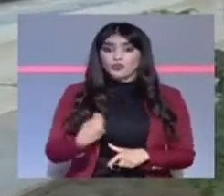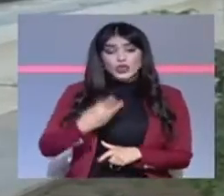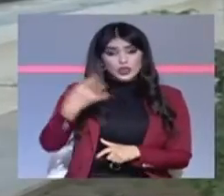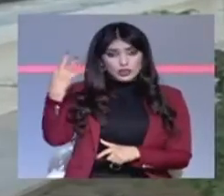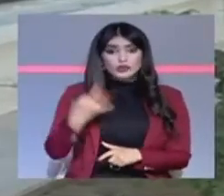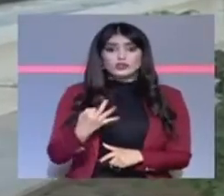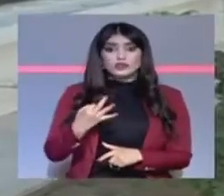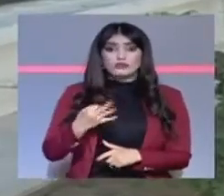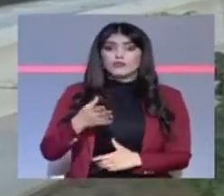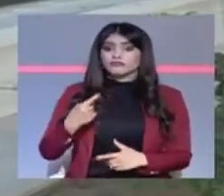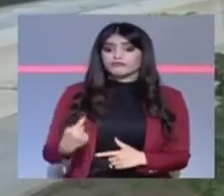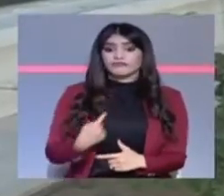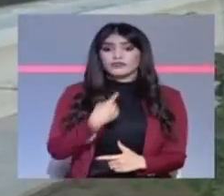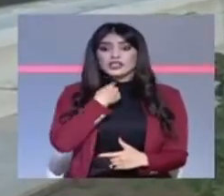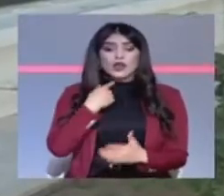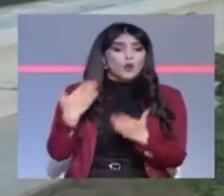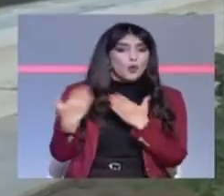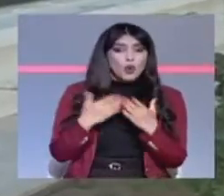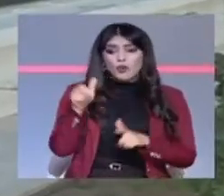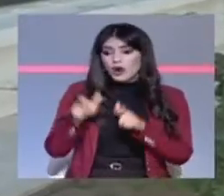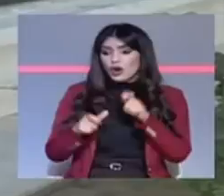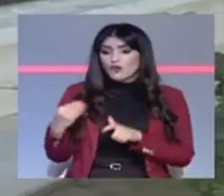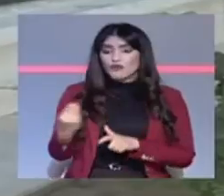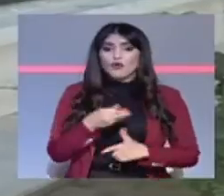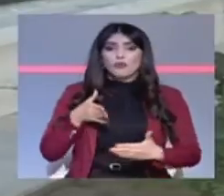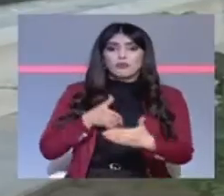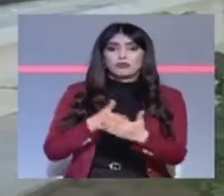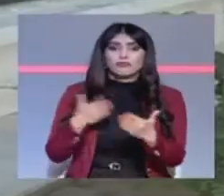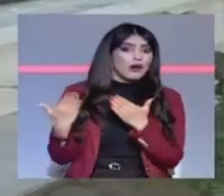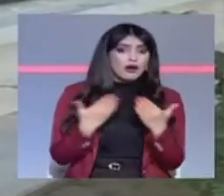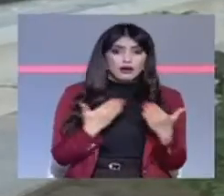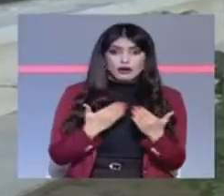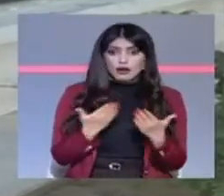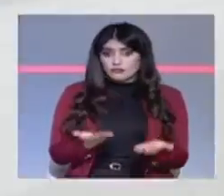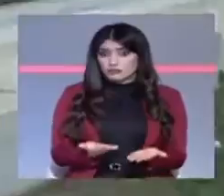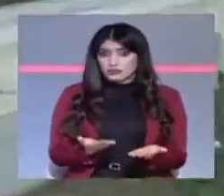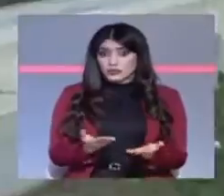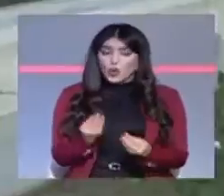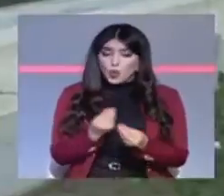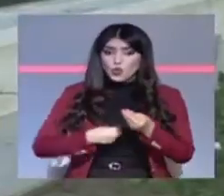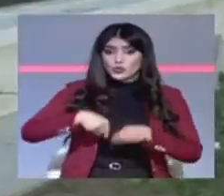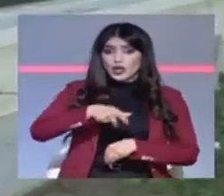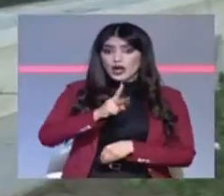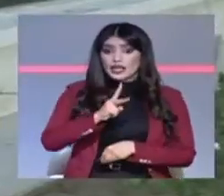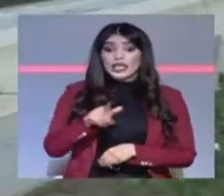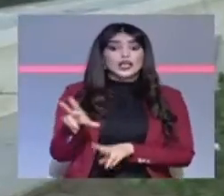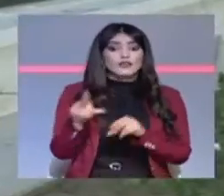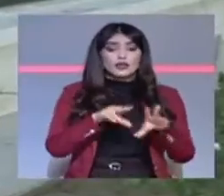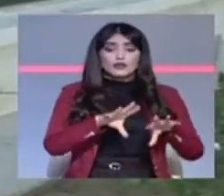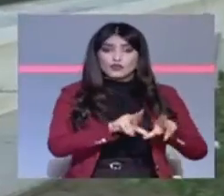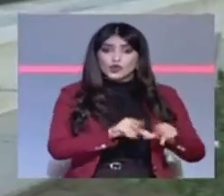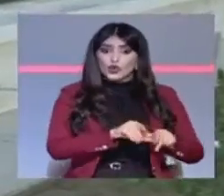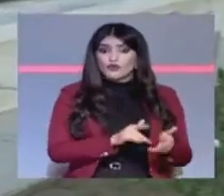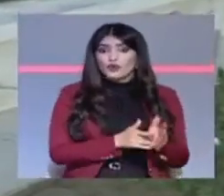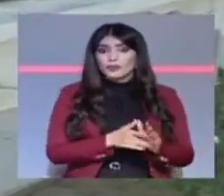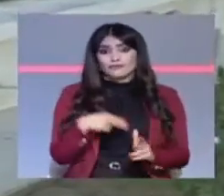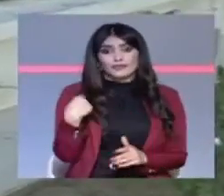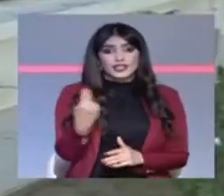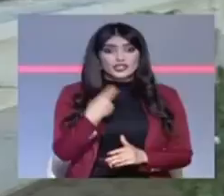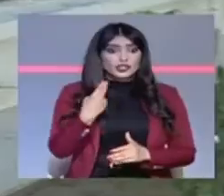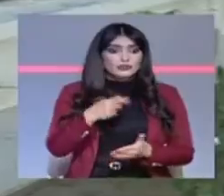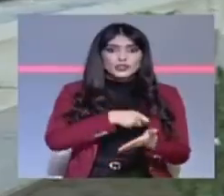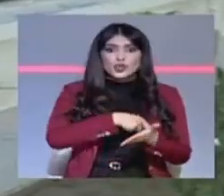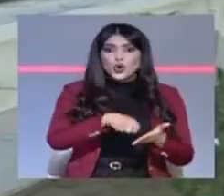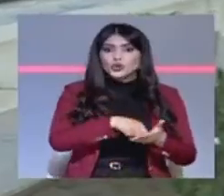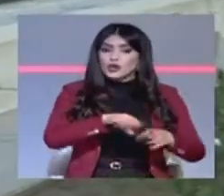ال الفشل المدرسي والتسرب المدرسي والانقطاع المدرسي بصدد التزايد الاسره مثلا نقصه مواردها الاسره